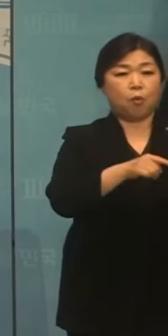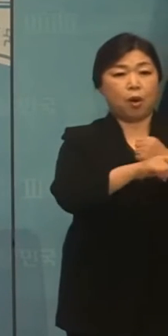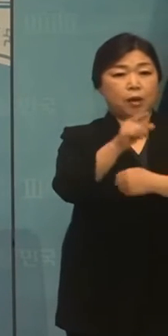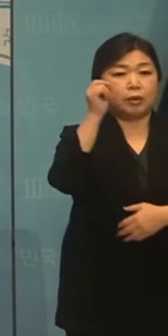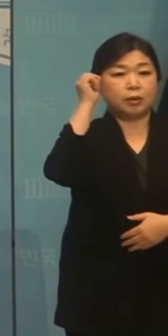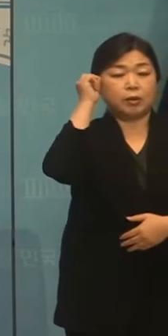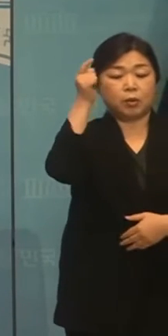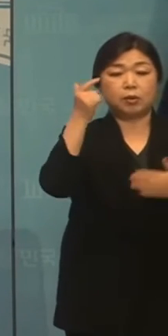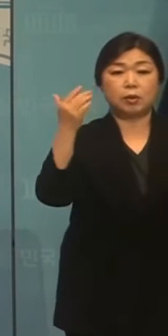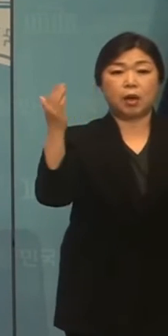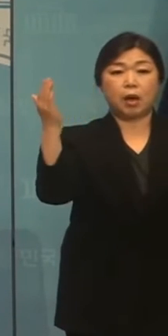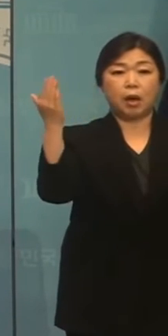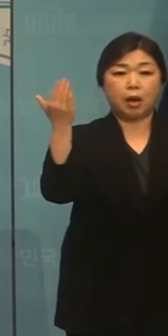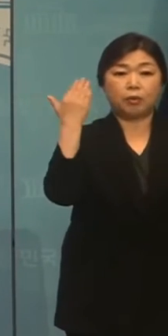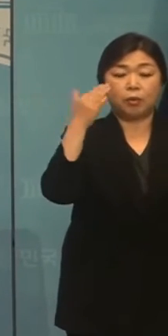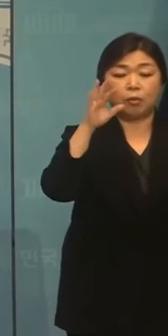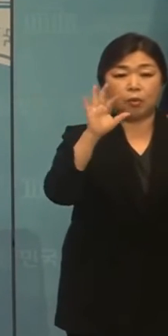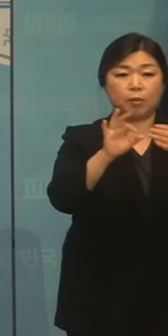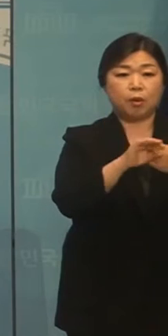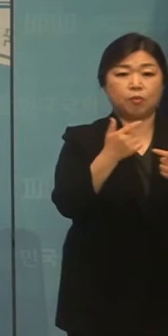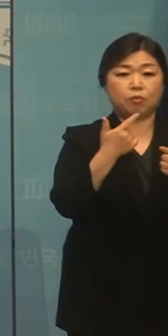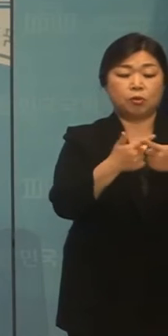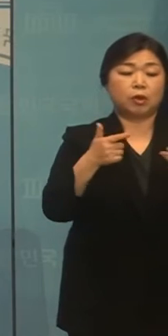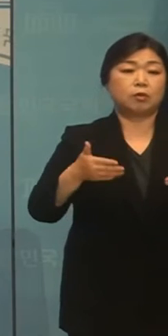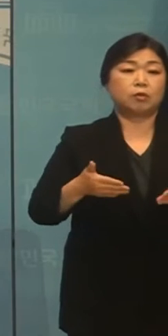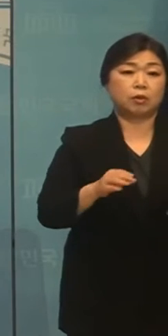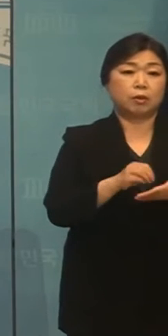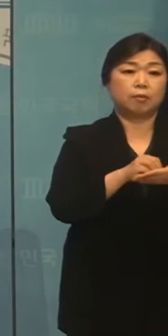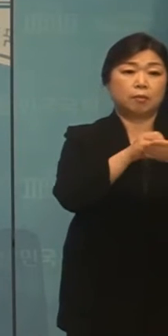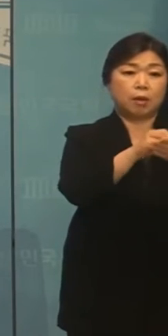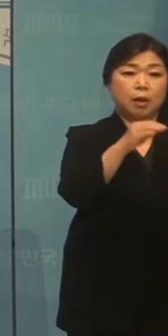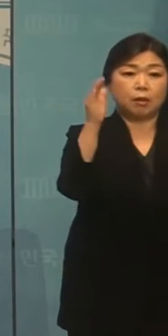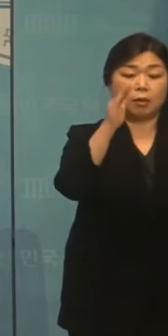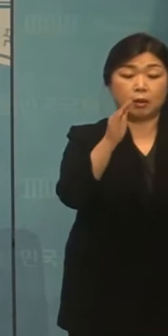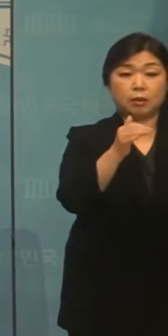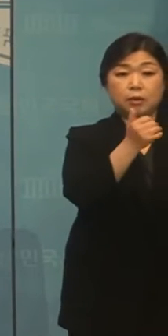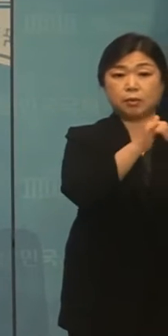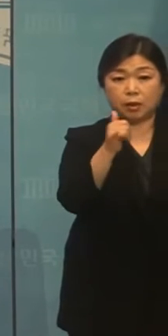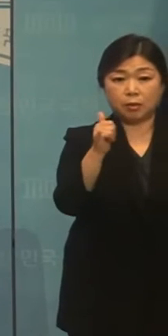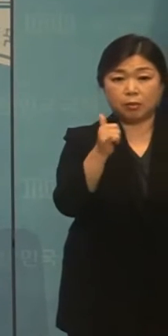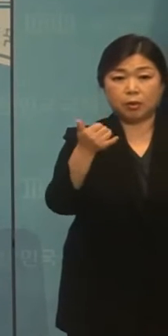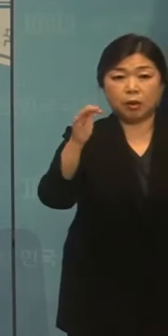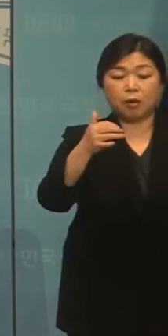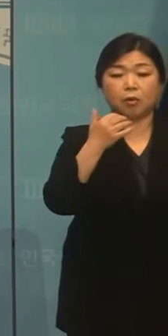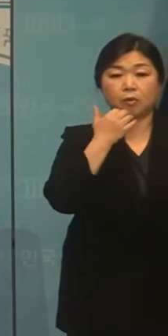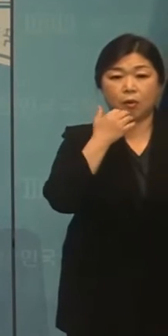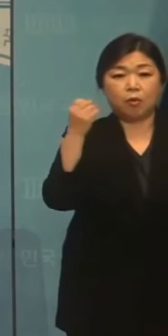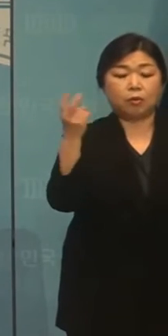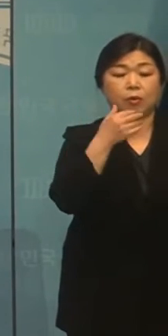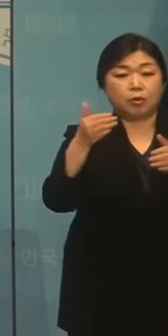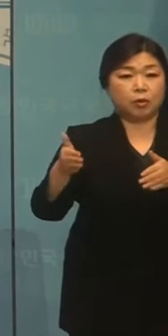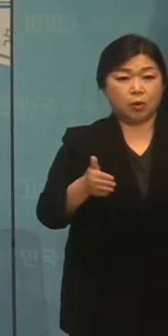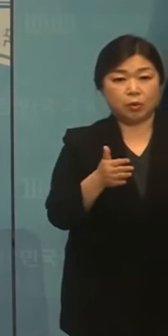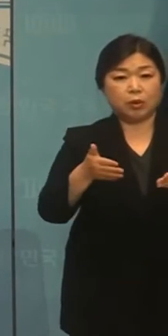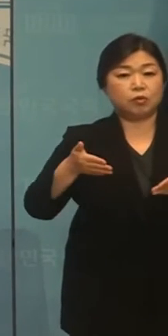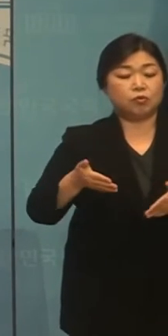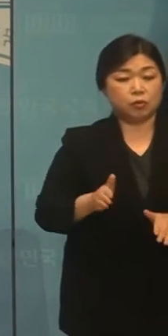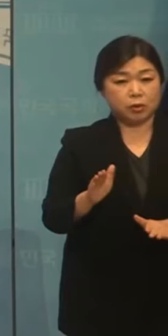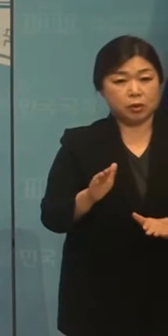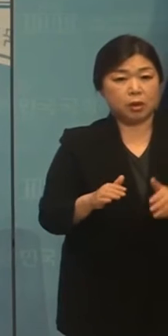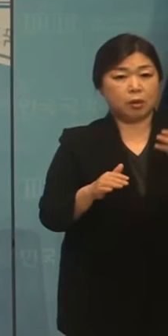한국과학연계학교의 경우 부산 출신 입학생이 20명인데 서울 경기 지역 출신이